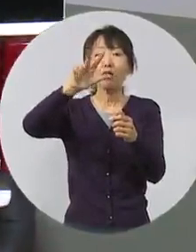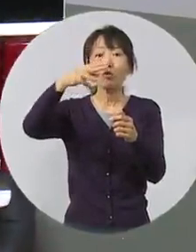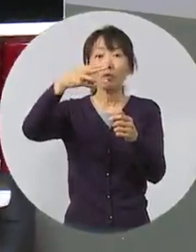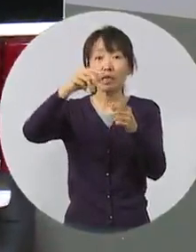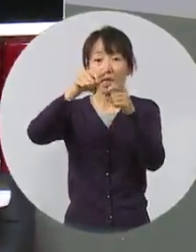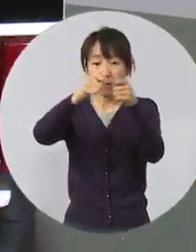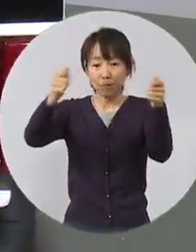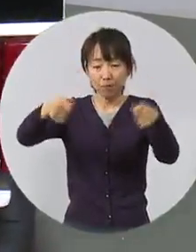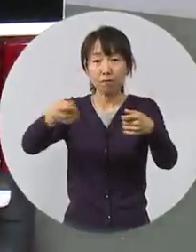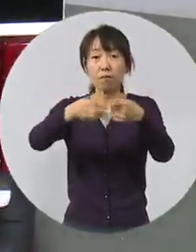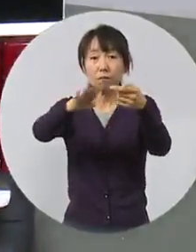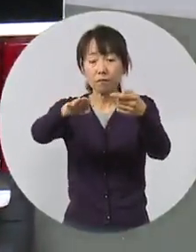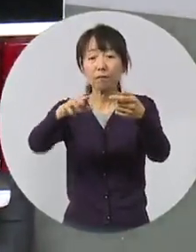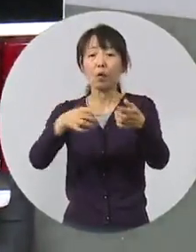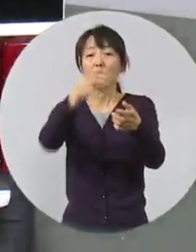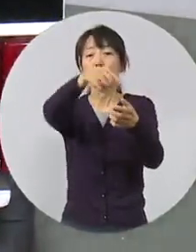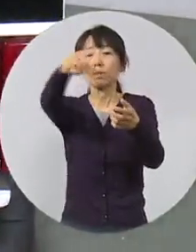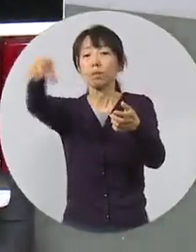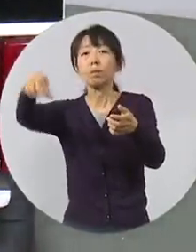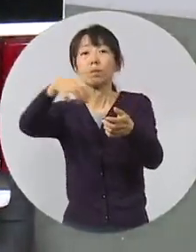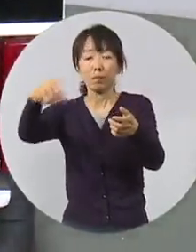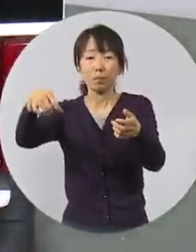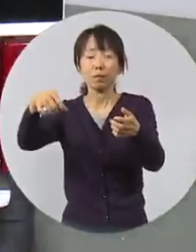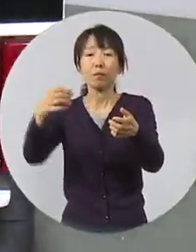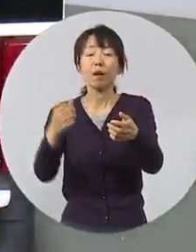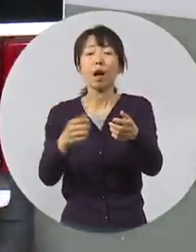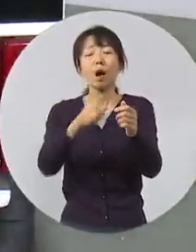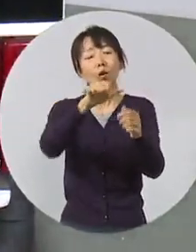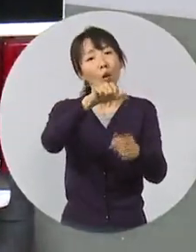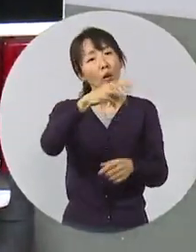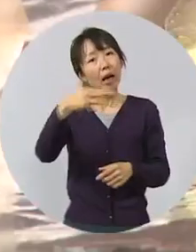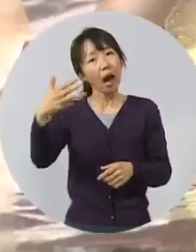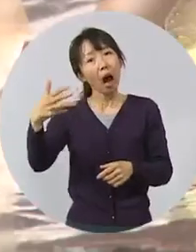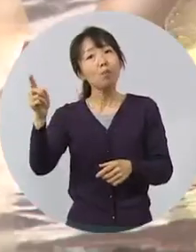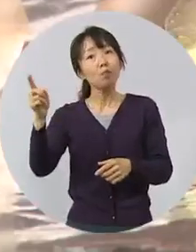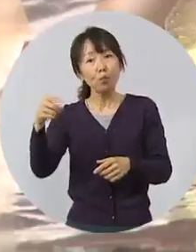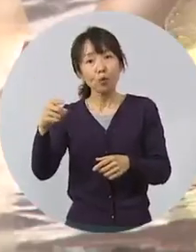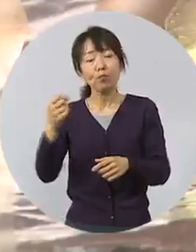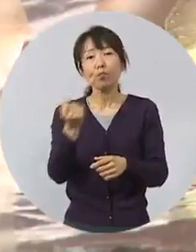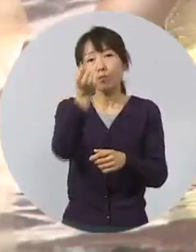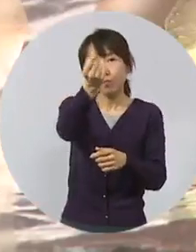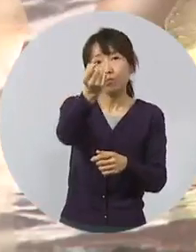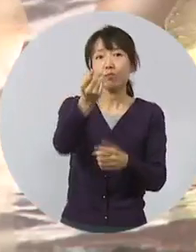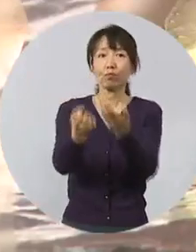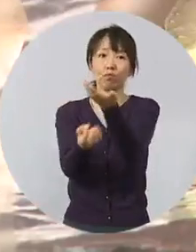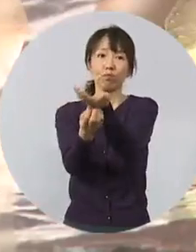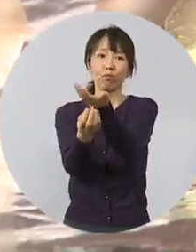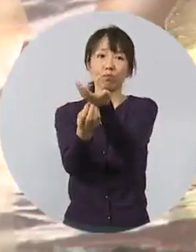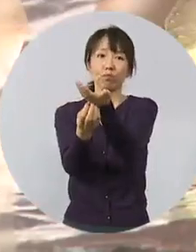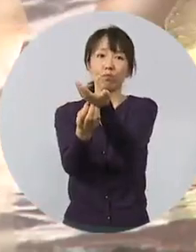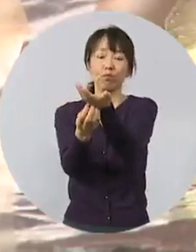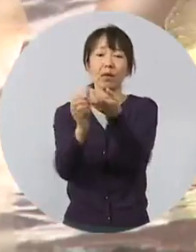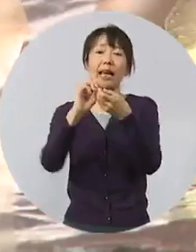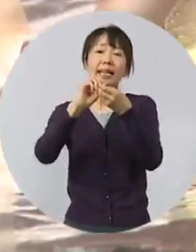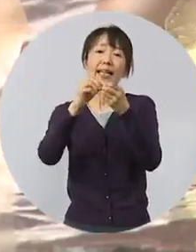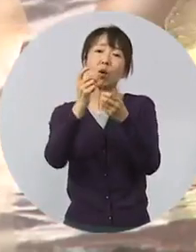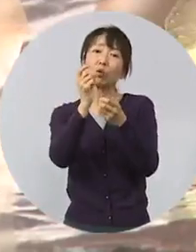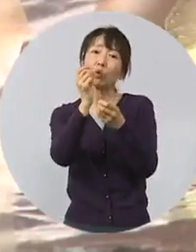ターで5分から8分程度、生地に焼き色がつくまで焼き上げます。